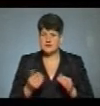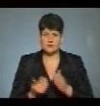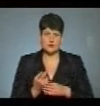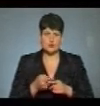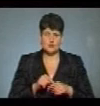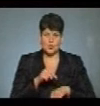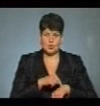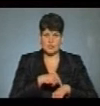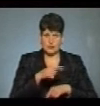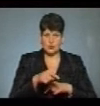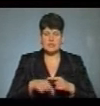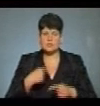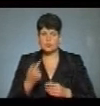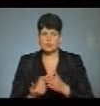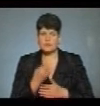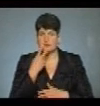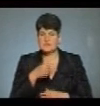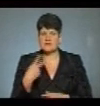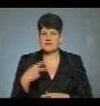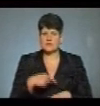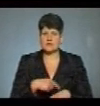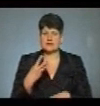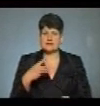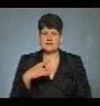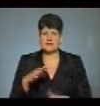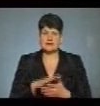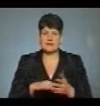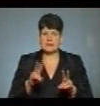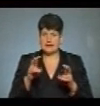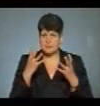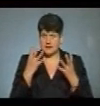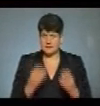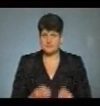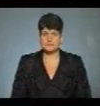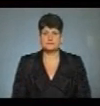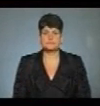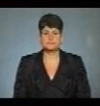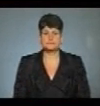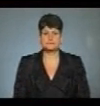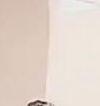годину. Наступний випуск дивіться о 20:30. Далі в ефірі «Тема дня». Не перемикайте.